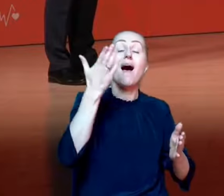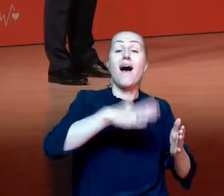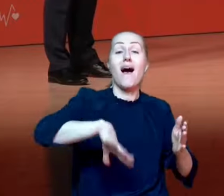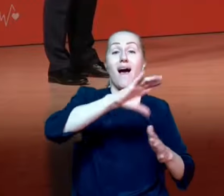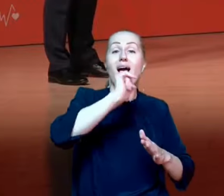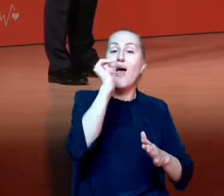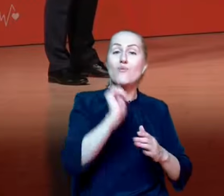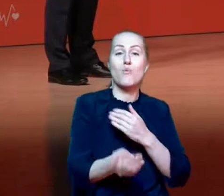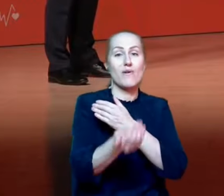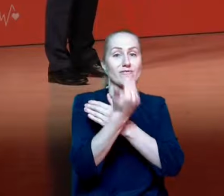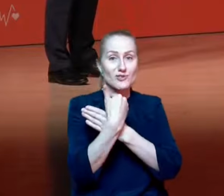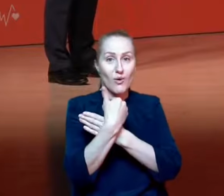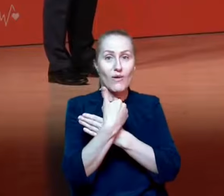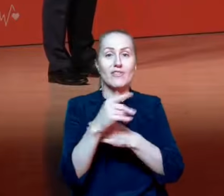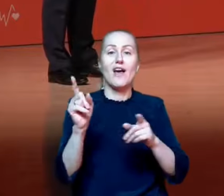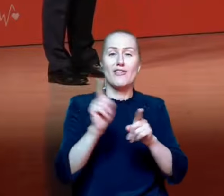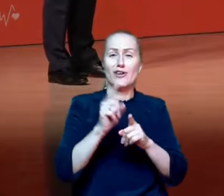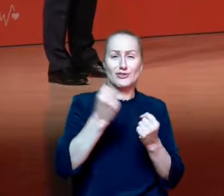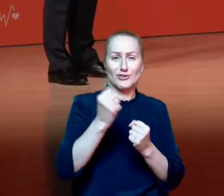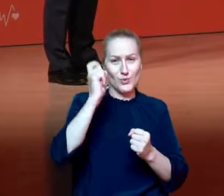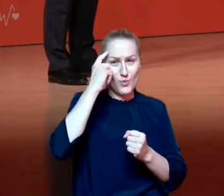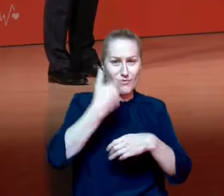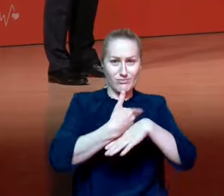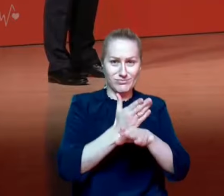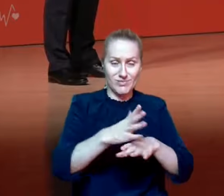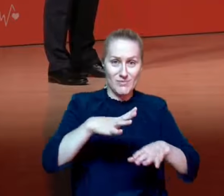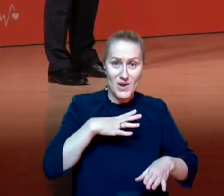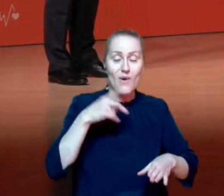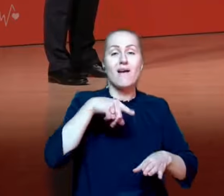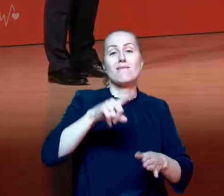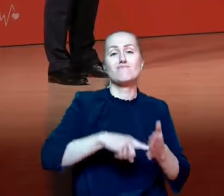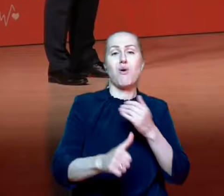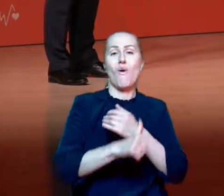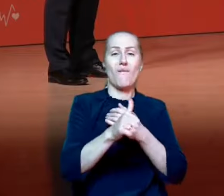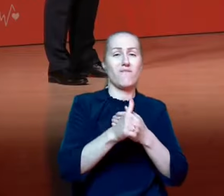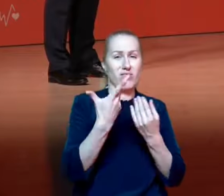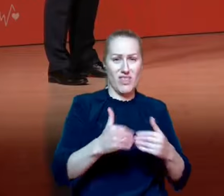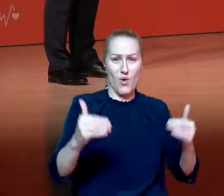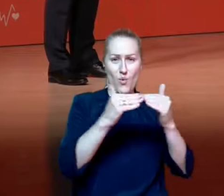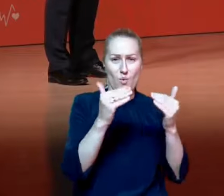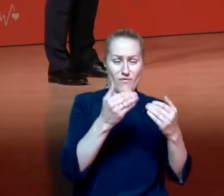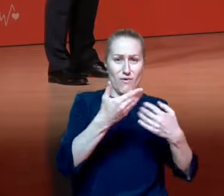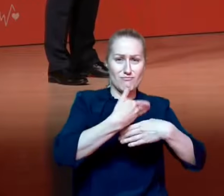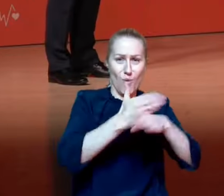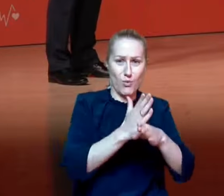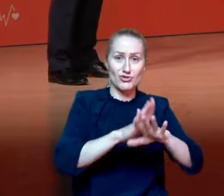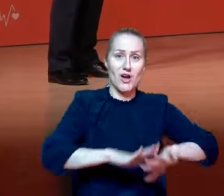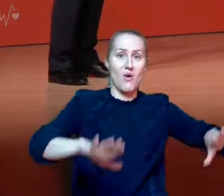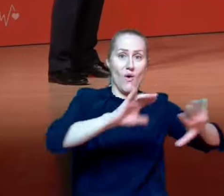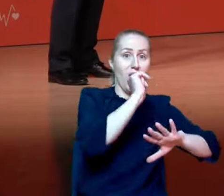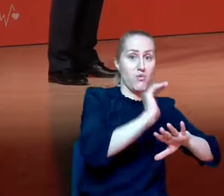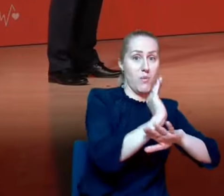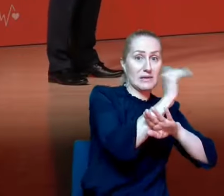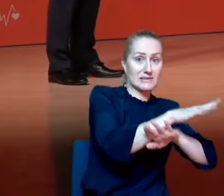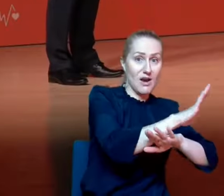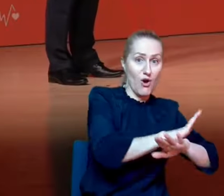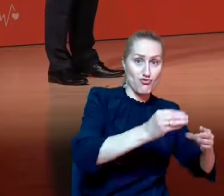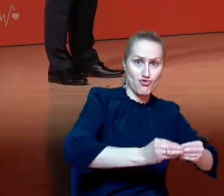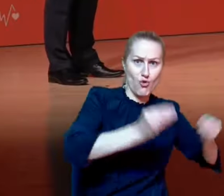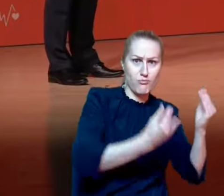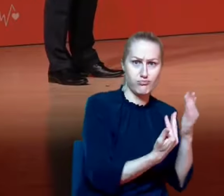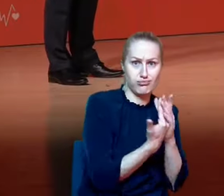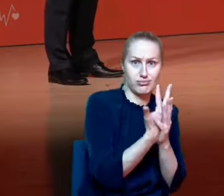tej wschodniej, dominował i który no, wprowadzał pewne dysproporcje pomiędzy Europą Zachodnią i rozwojem Europy